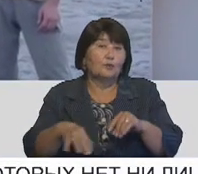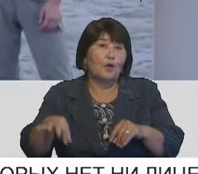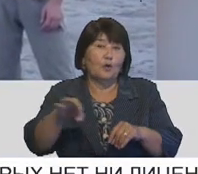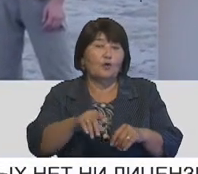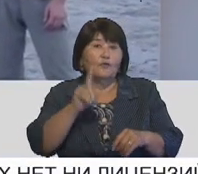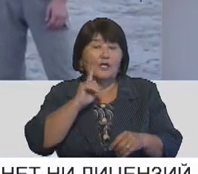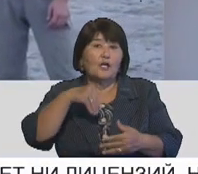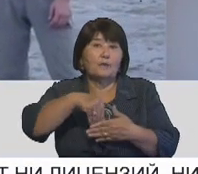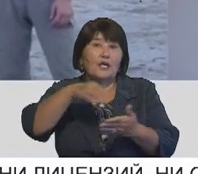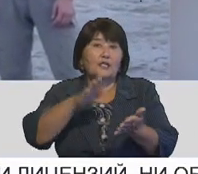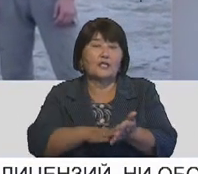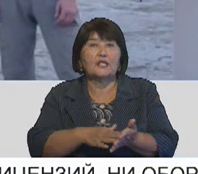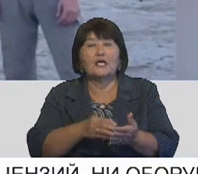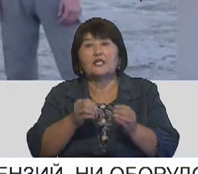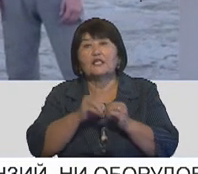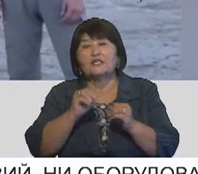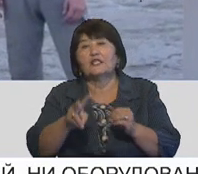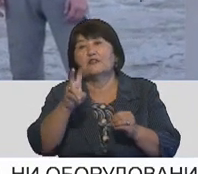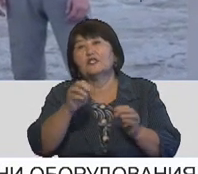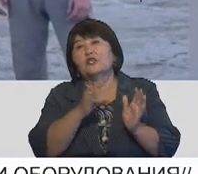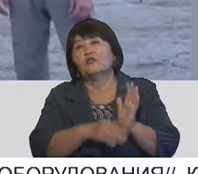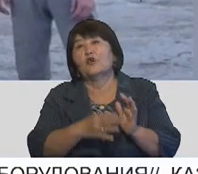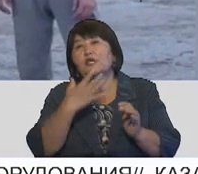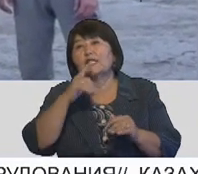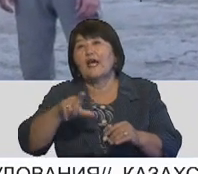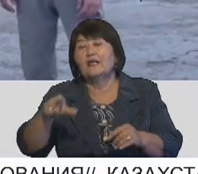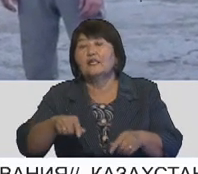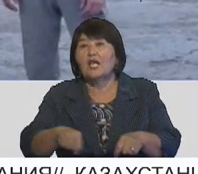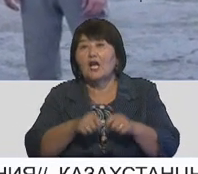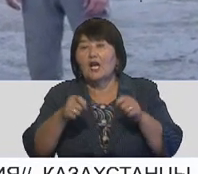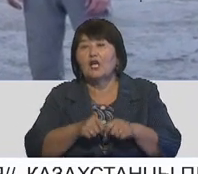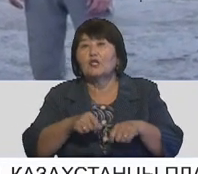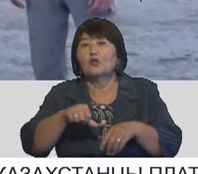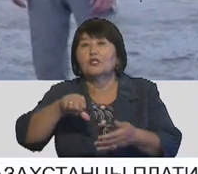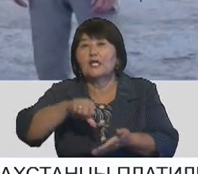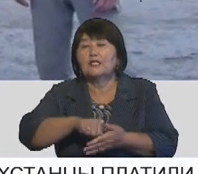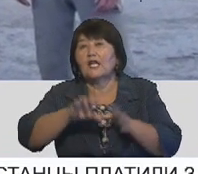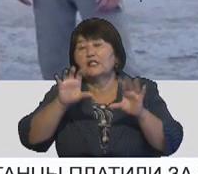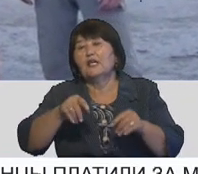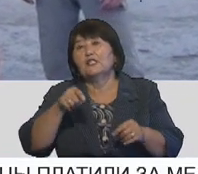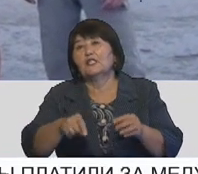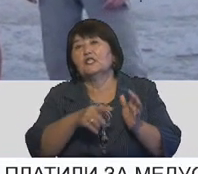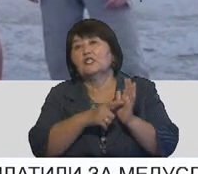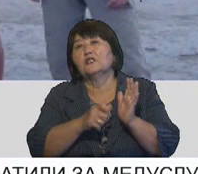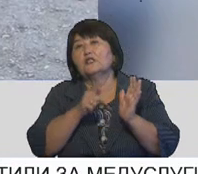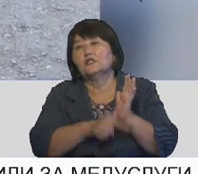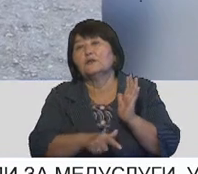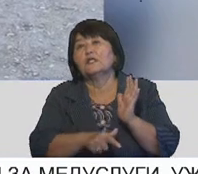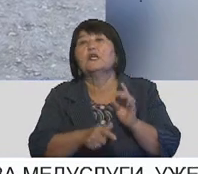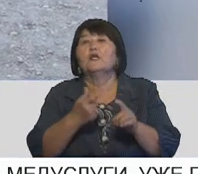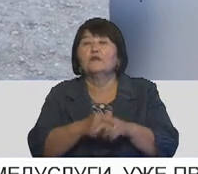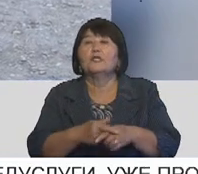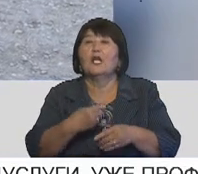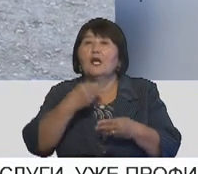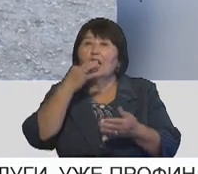временно взяты на учёт 10290 иностранцев за нарушение миграционного законодательства 1717 иностранцев привлечены к